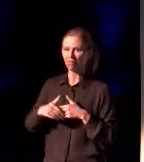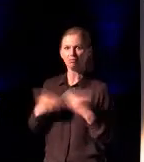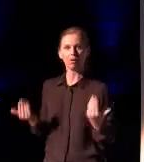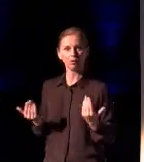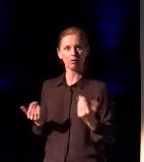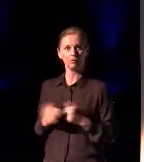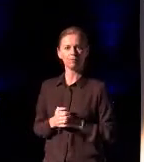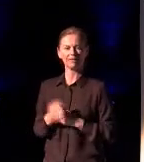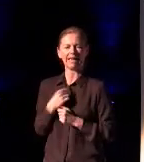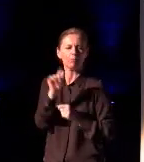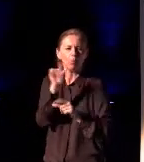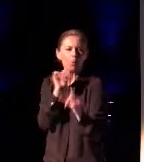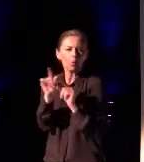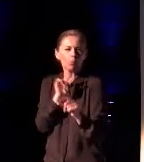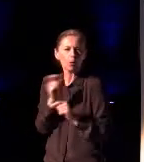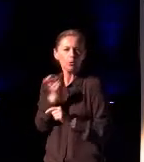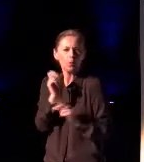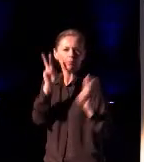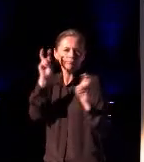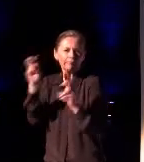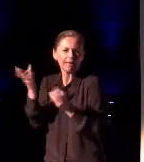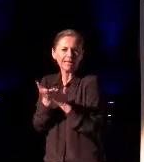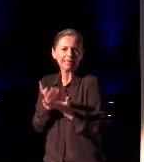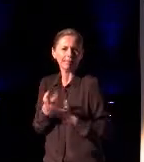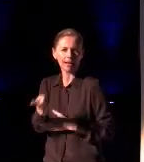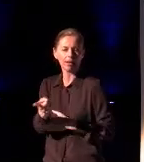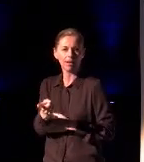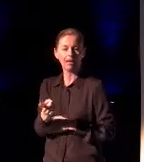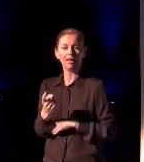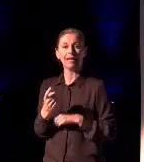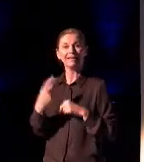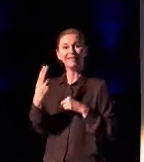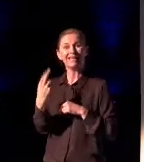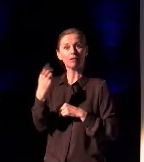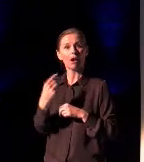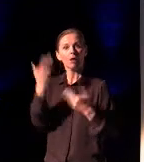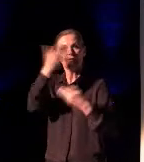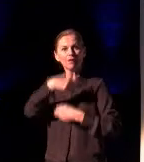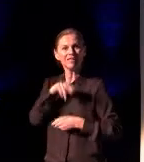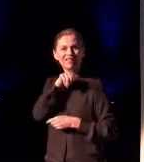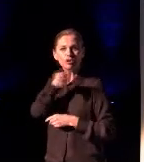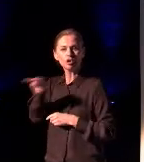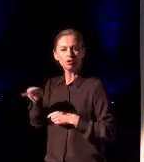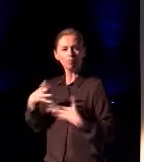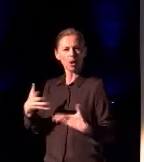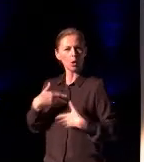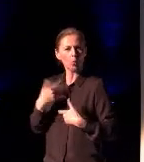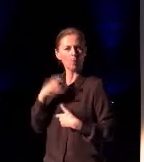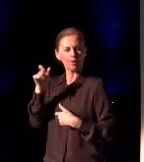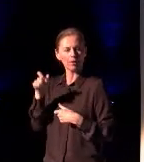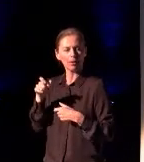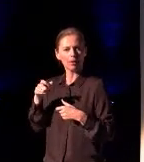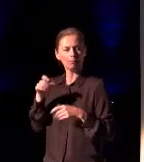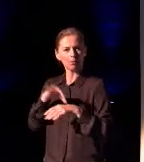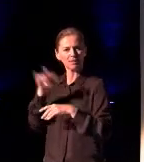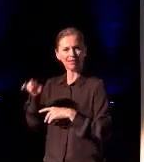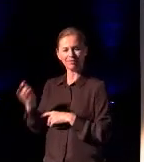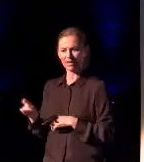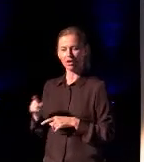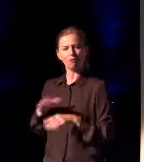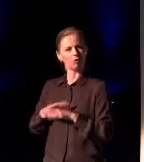Dette bare et lite knippe av eksempler. Digitalt nattilsyn opplever mange pasienter som mindre inngripende